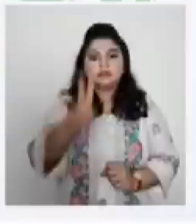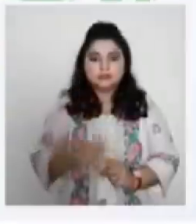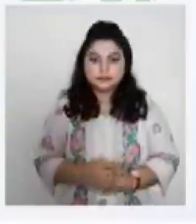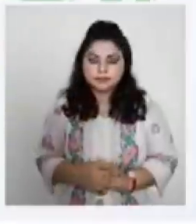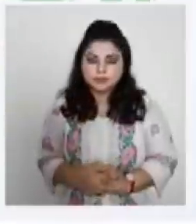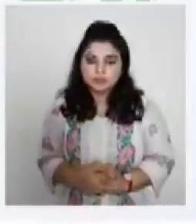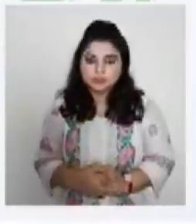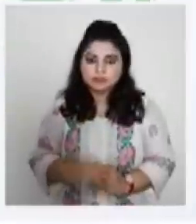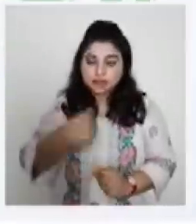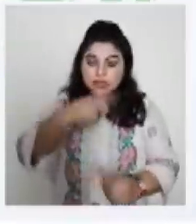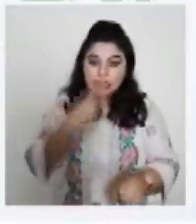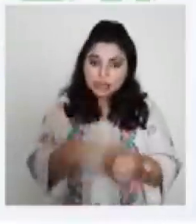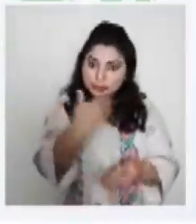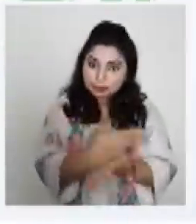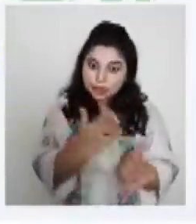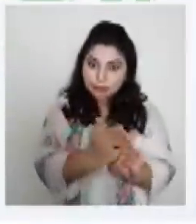৬২,৭০৬ জন।